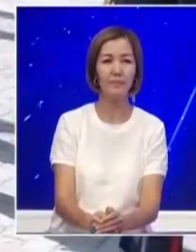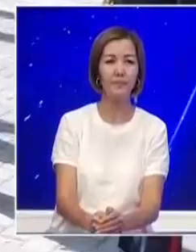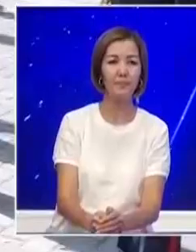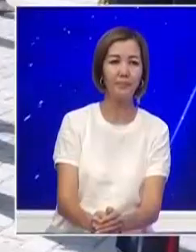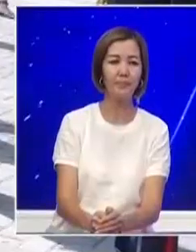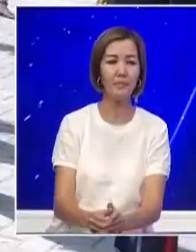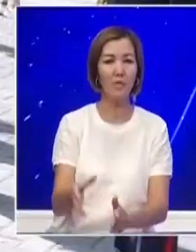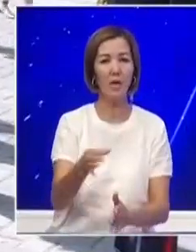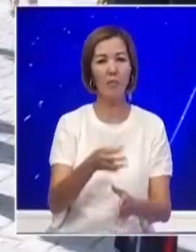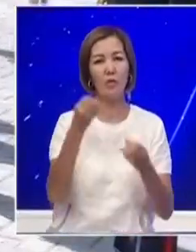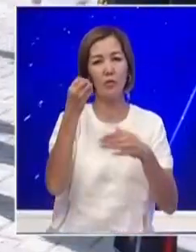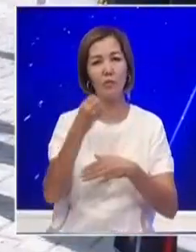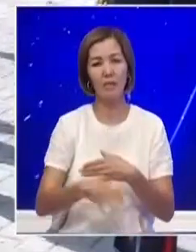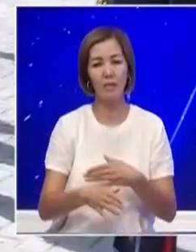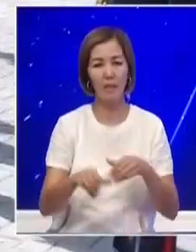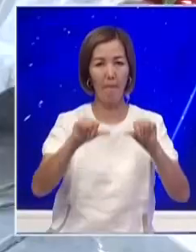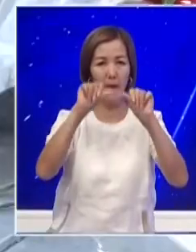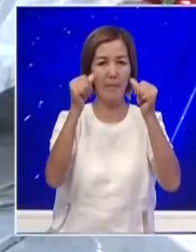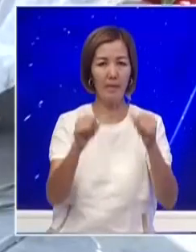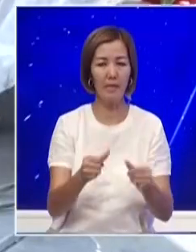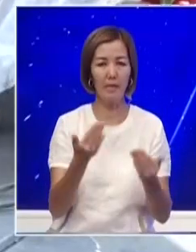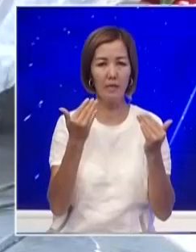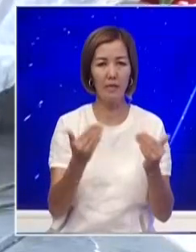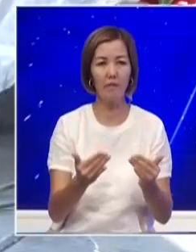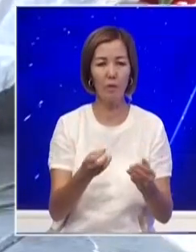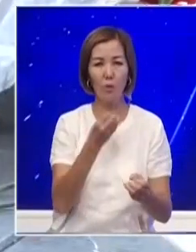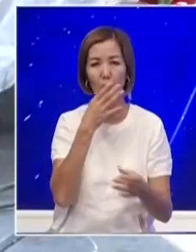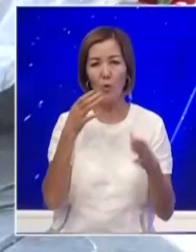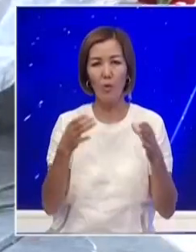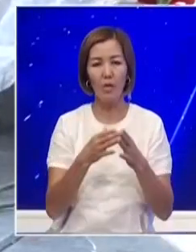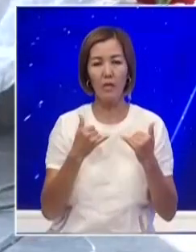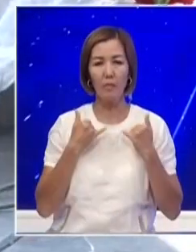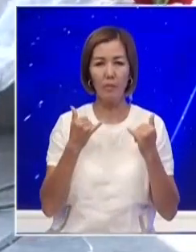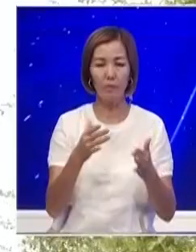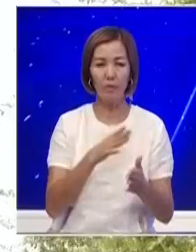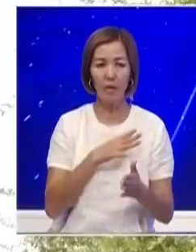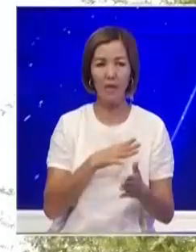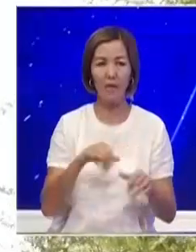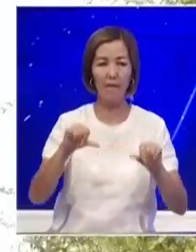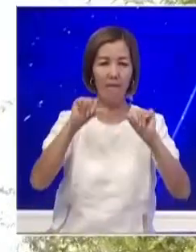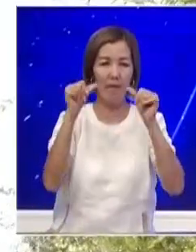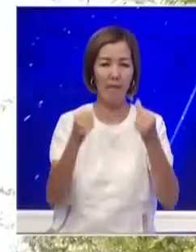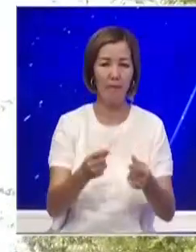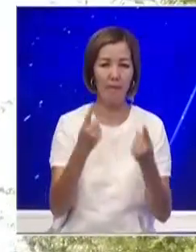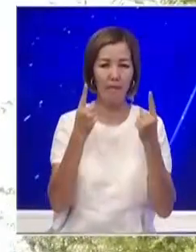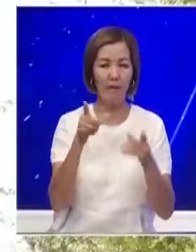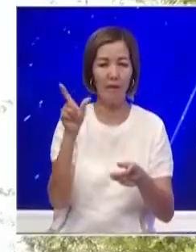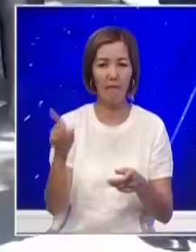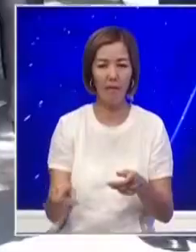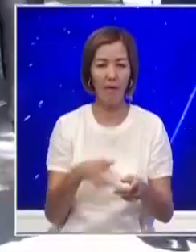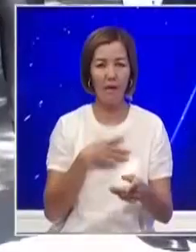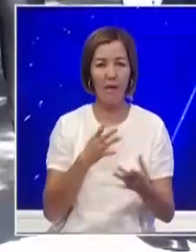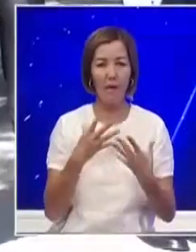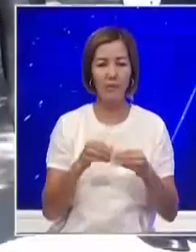В областном центре памятник великого поэта сегодня усыпан букетами цветов. Здесь у монумента великого Абая собрались